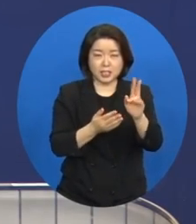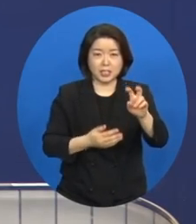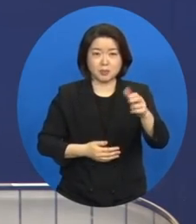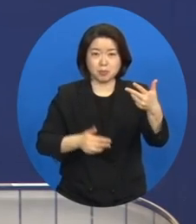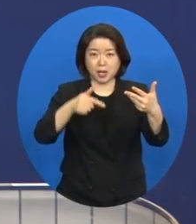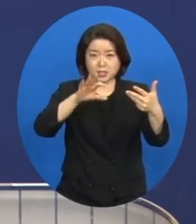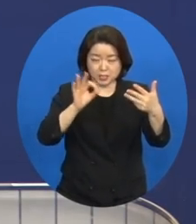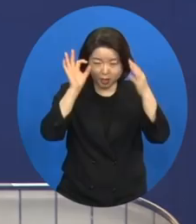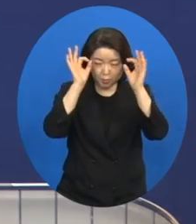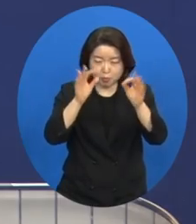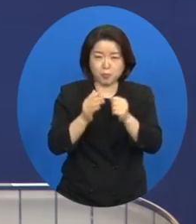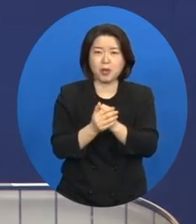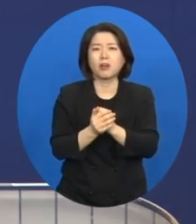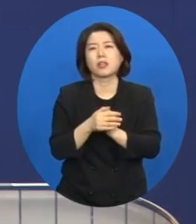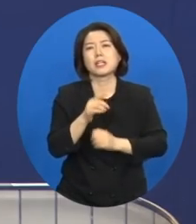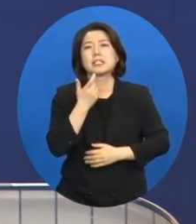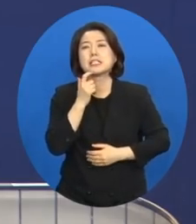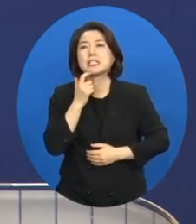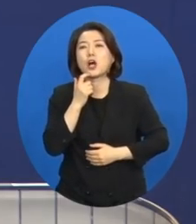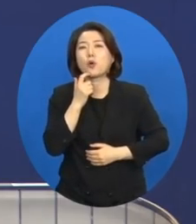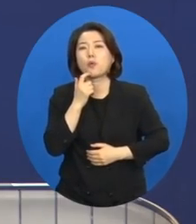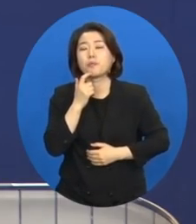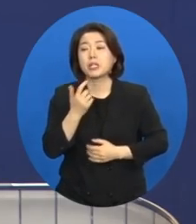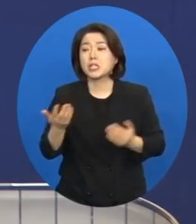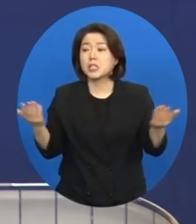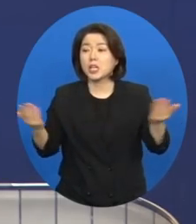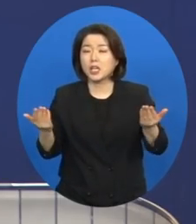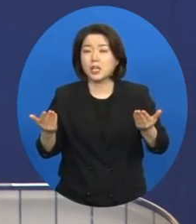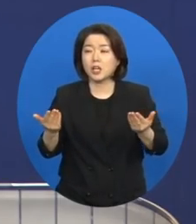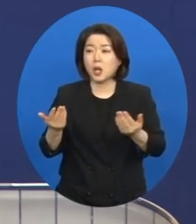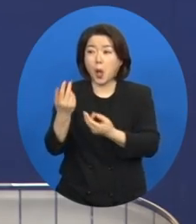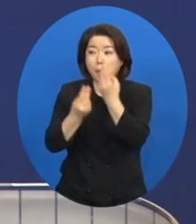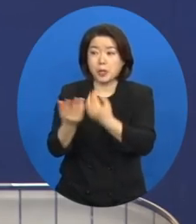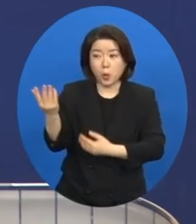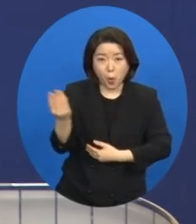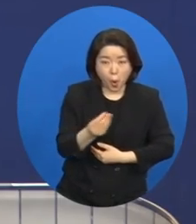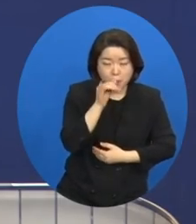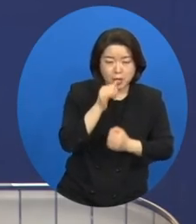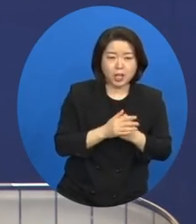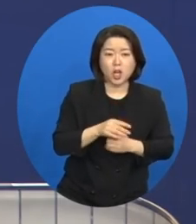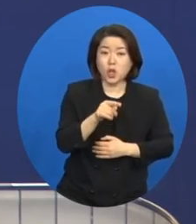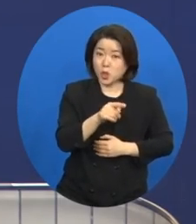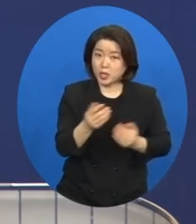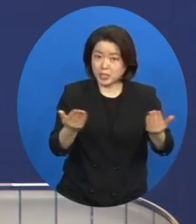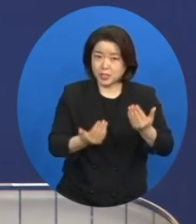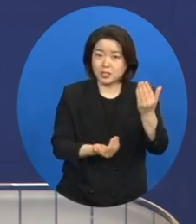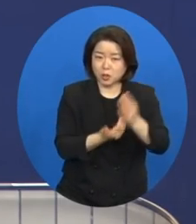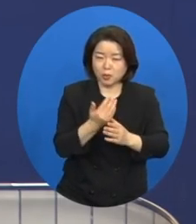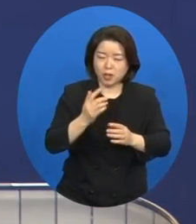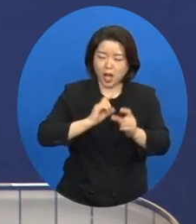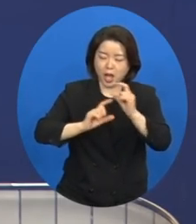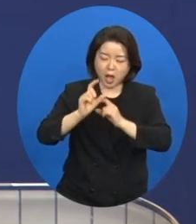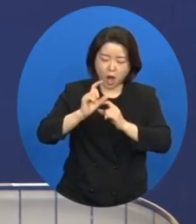사건을 인용하시면서 나다나엘아, 너에게도 이런 일이 일어날 텐데 그보다 더 위대한 일이 일어날 거야.